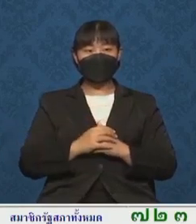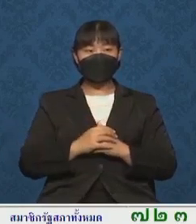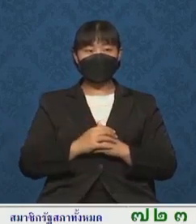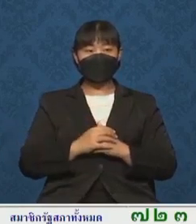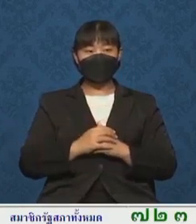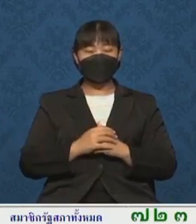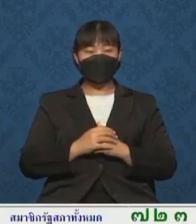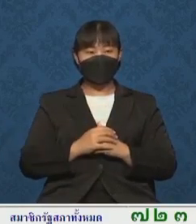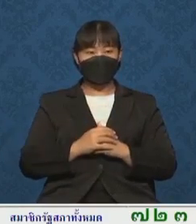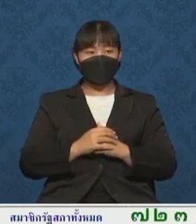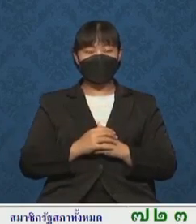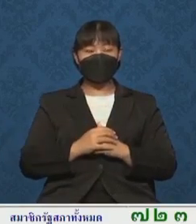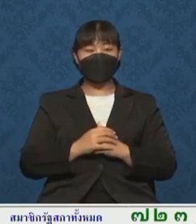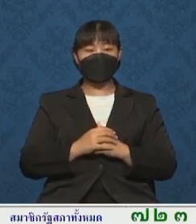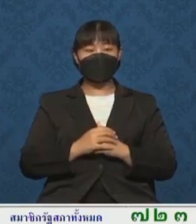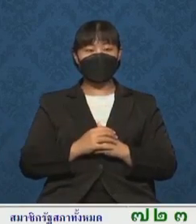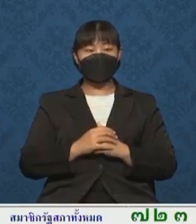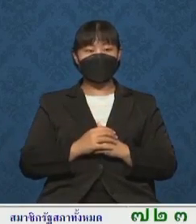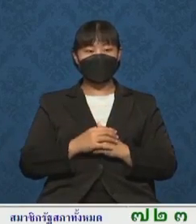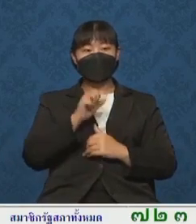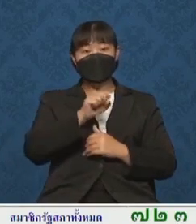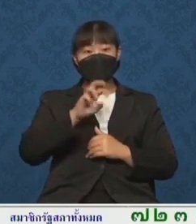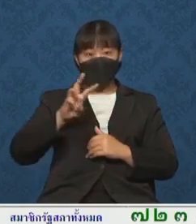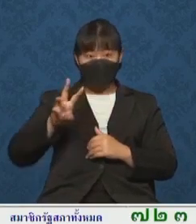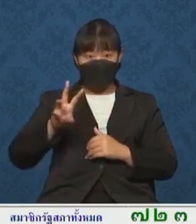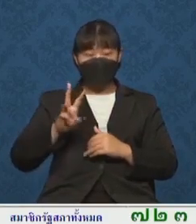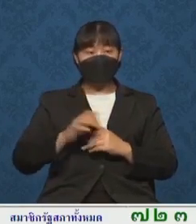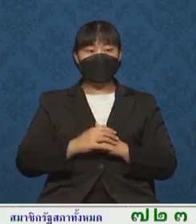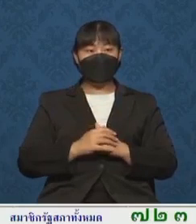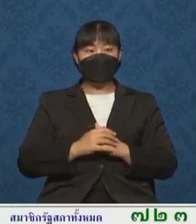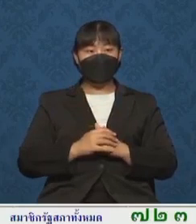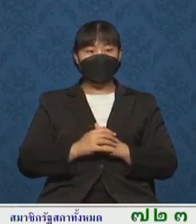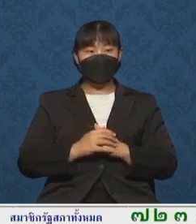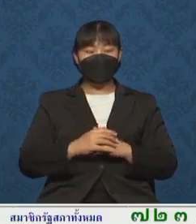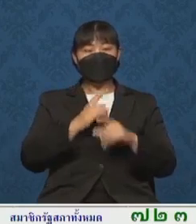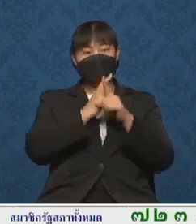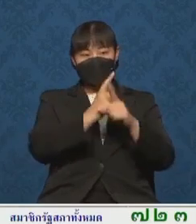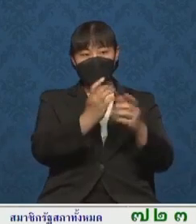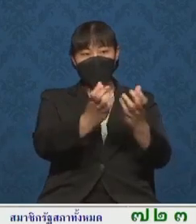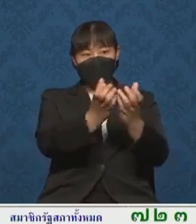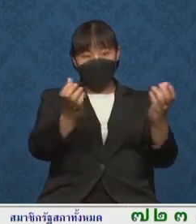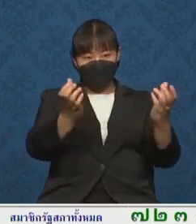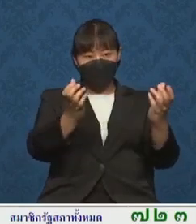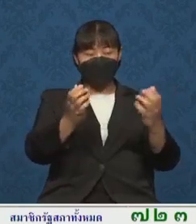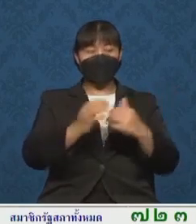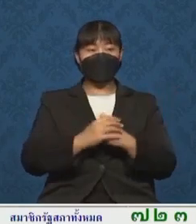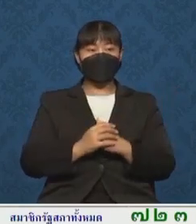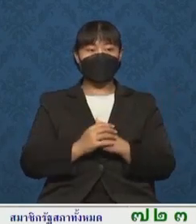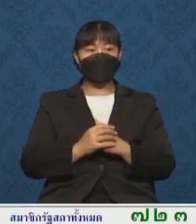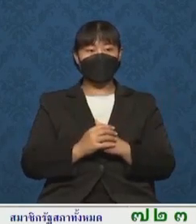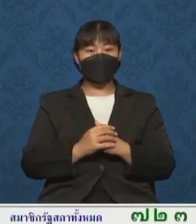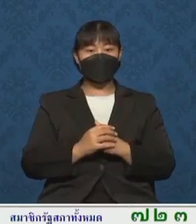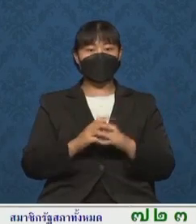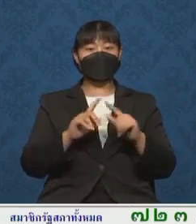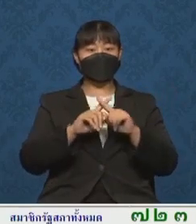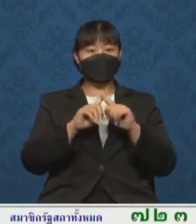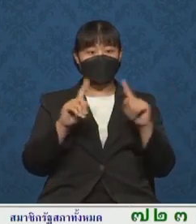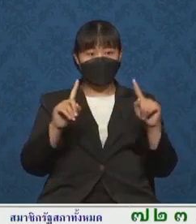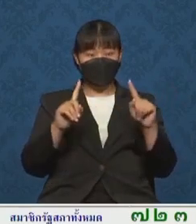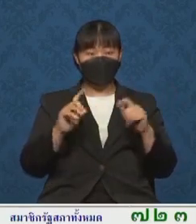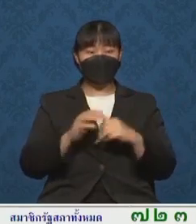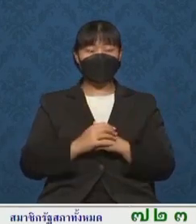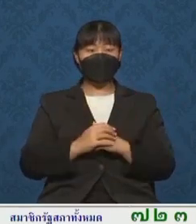ยังน้อยสว.เนี่ยมาตามรัฐธรรมนูญผู้แปล